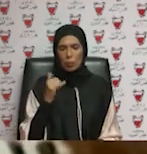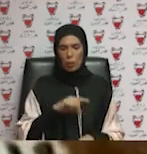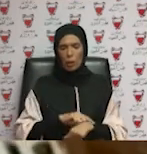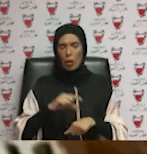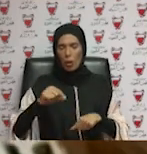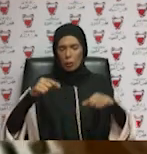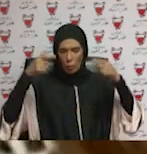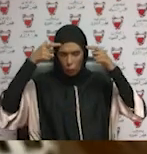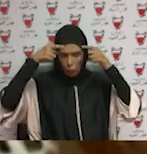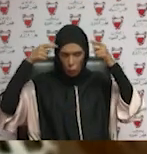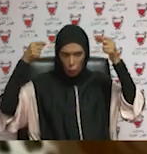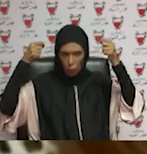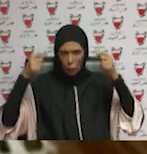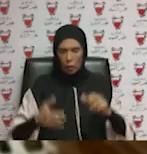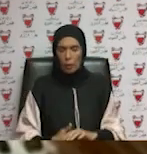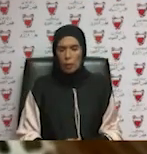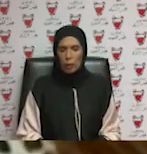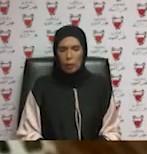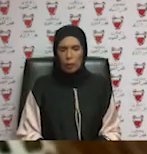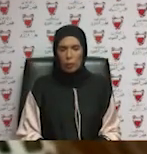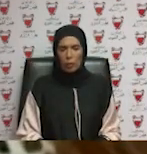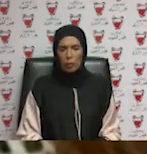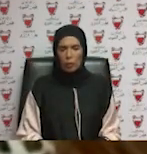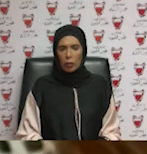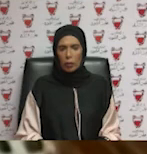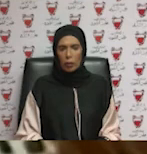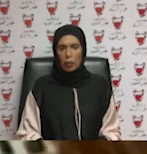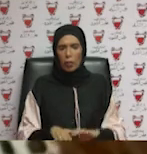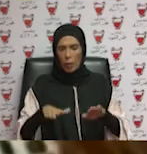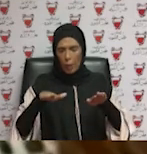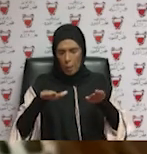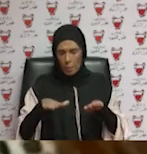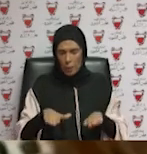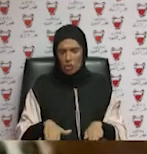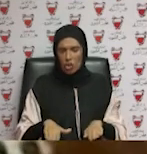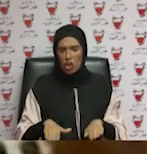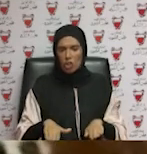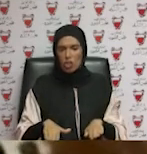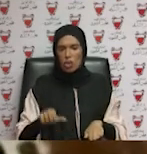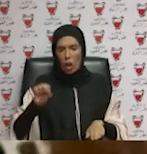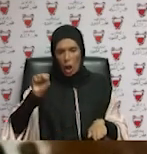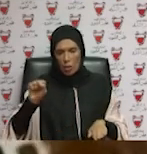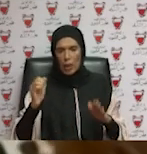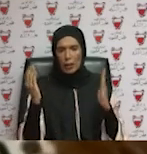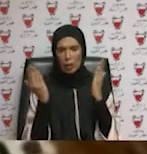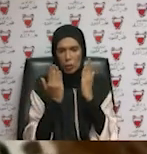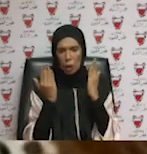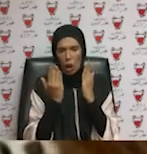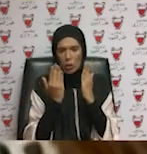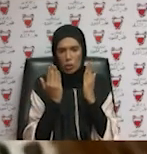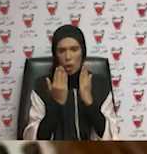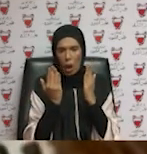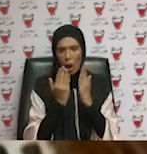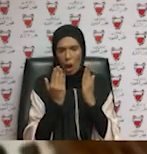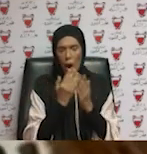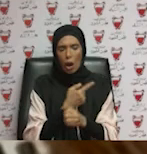بالأطباء، وطبعا إنشاء المجلس الأعلى للدراسات الطبية إذا ما كان موجود حاليا من قبل أي